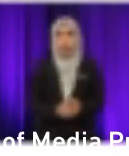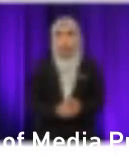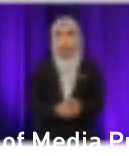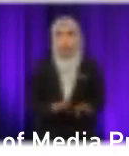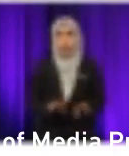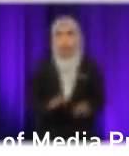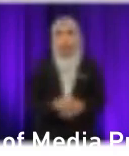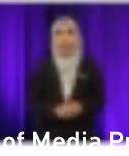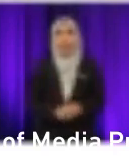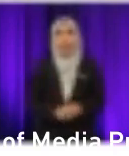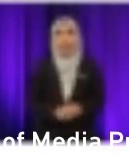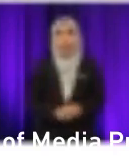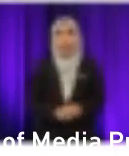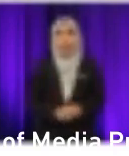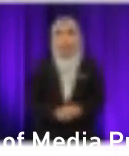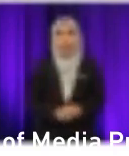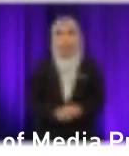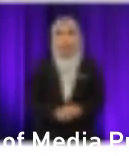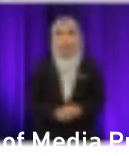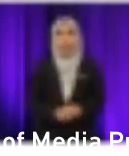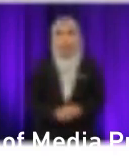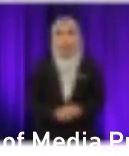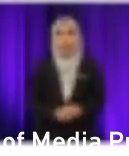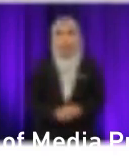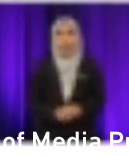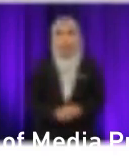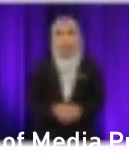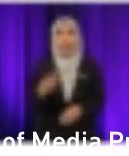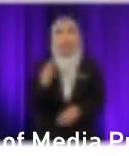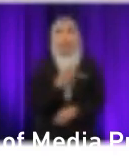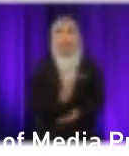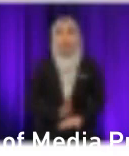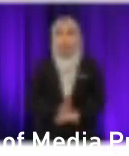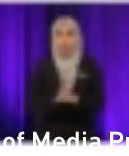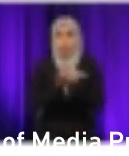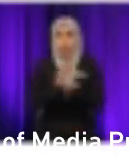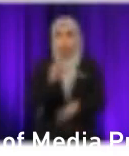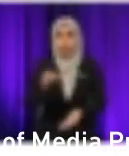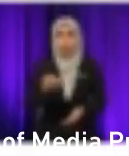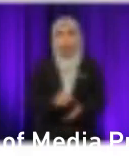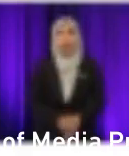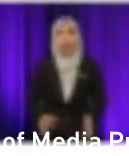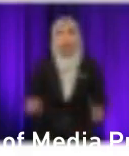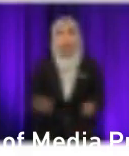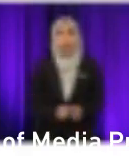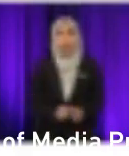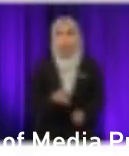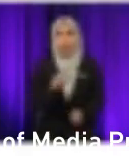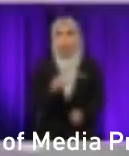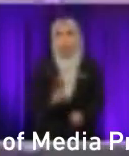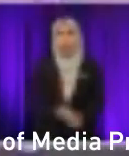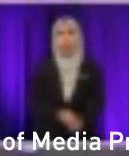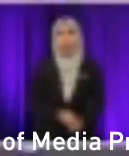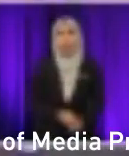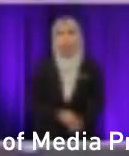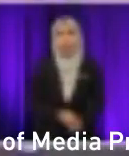dibuat pendawaian mentol. So maknanya kita bantu pelajar dekat sini dengan pelajar menyatakan apa kelebihan, membuat perbandingan